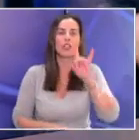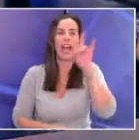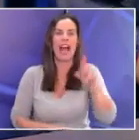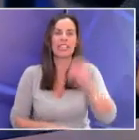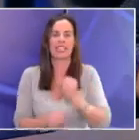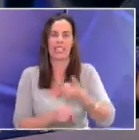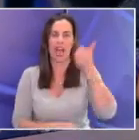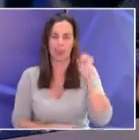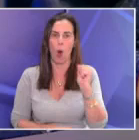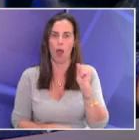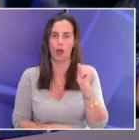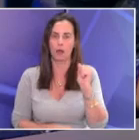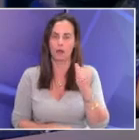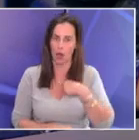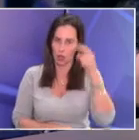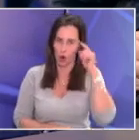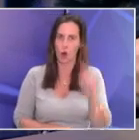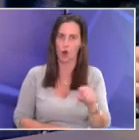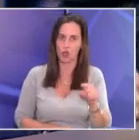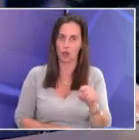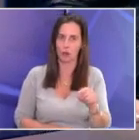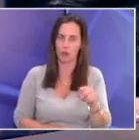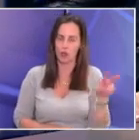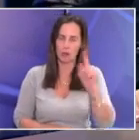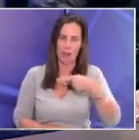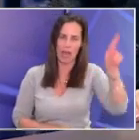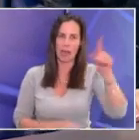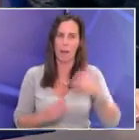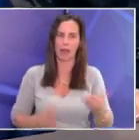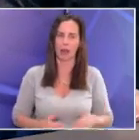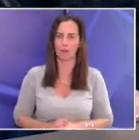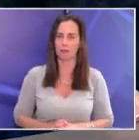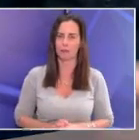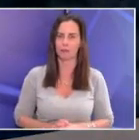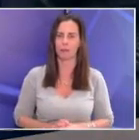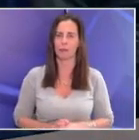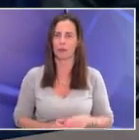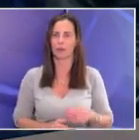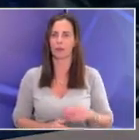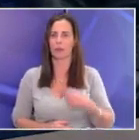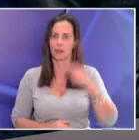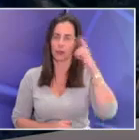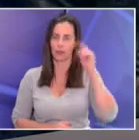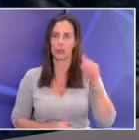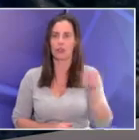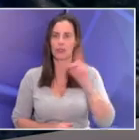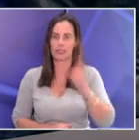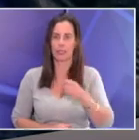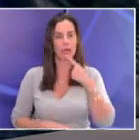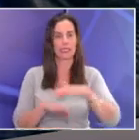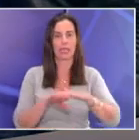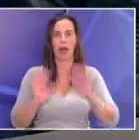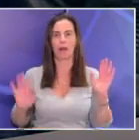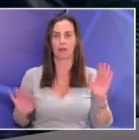עשה אתמול, ואני חושבת שדין שניהם ללכת הביתה. טלי. אני חושבת שקודם כל שניהם צריכים